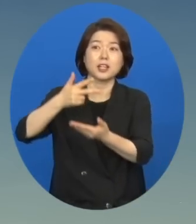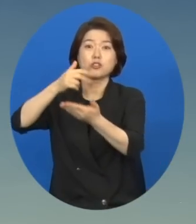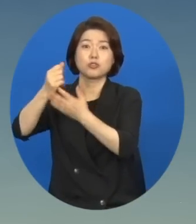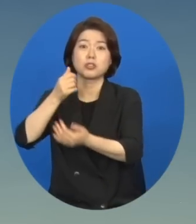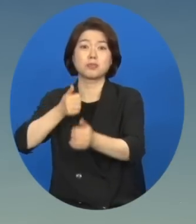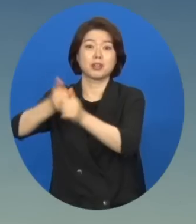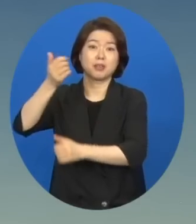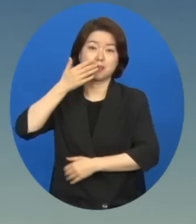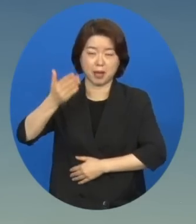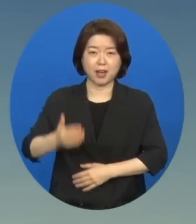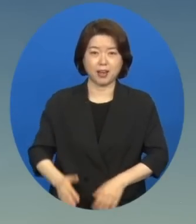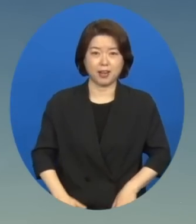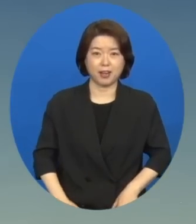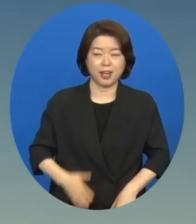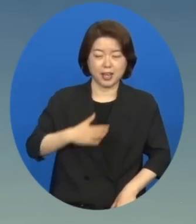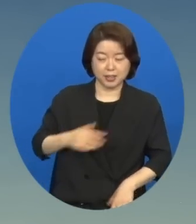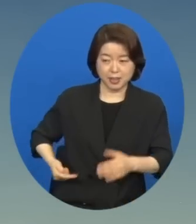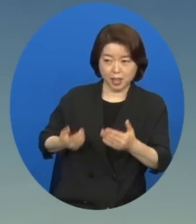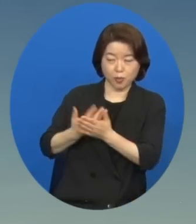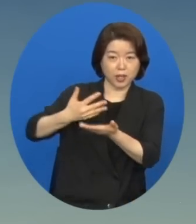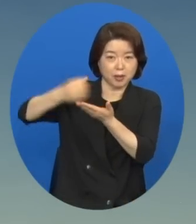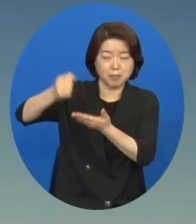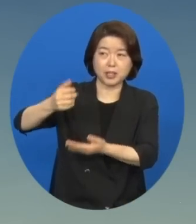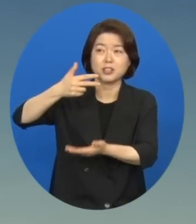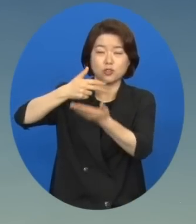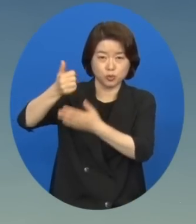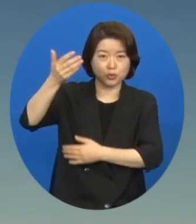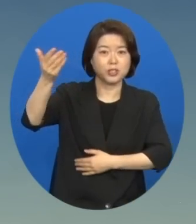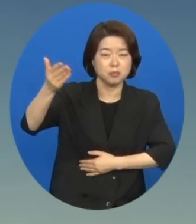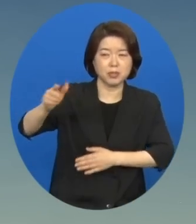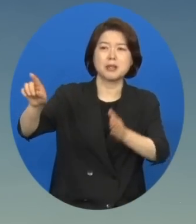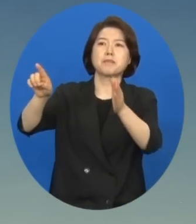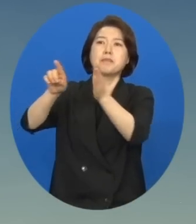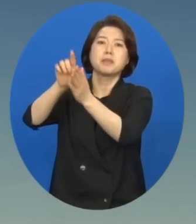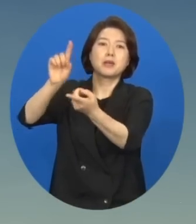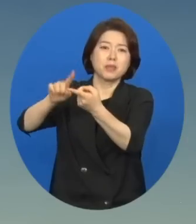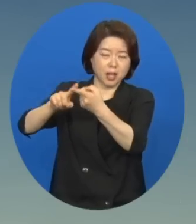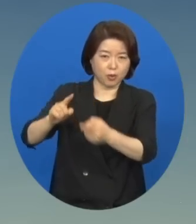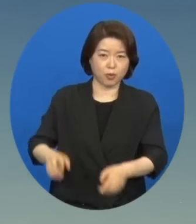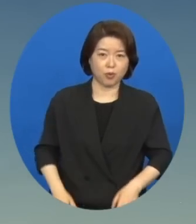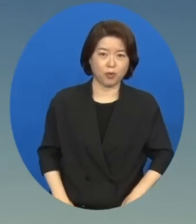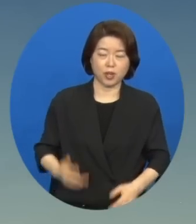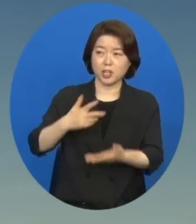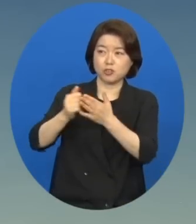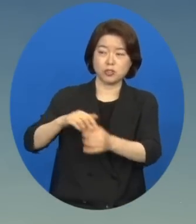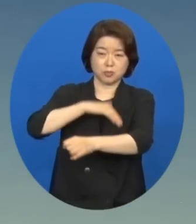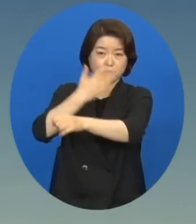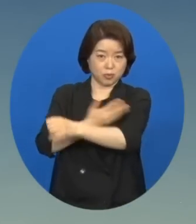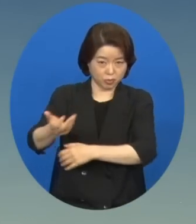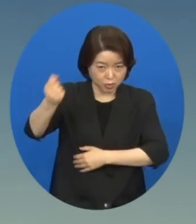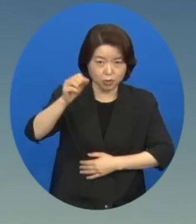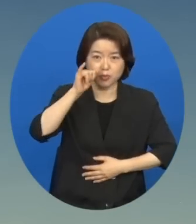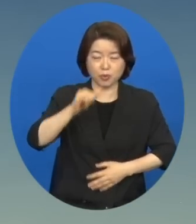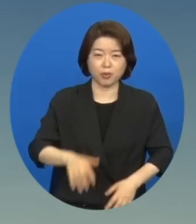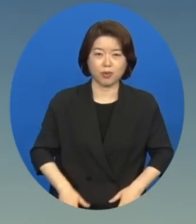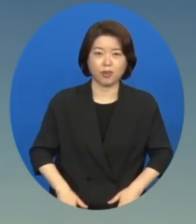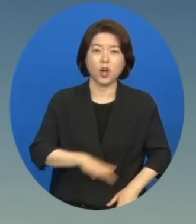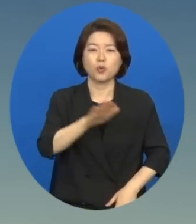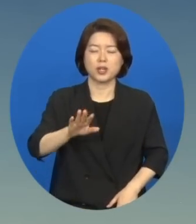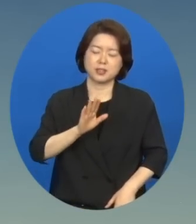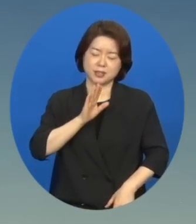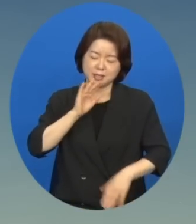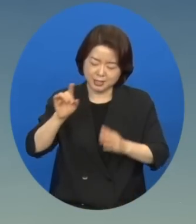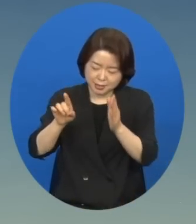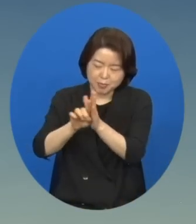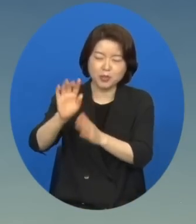이기세요. 내 회개를 받으시는 주님은 미쁘세요. 그분은 능력 있으세요. 그래서 우리가 그걸 정말 믿는